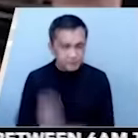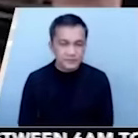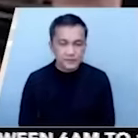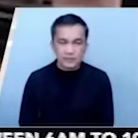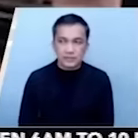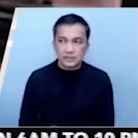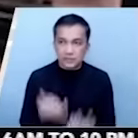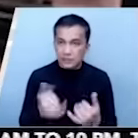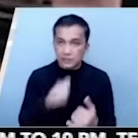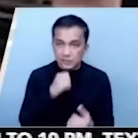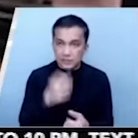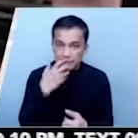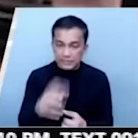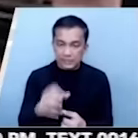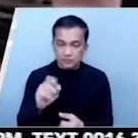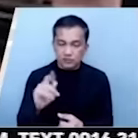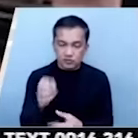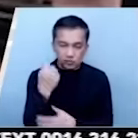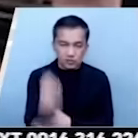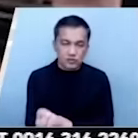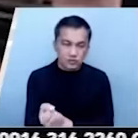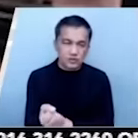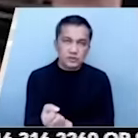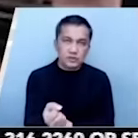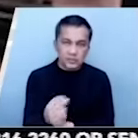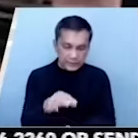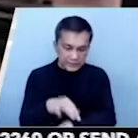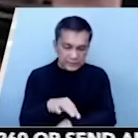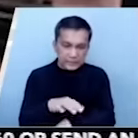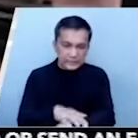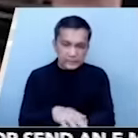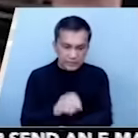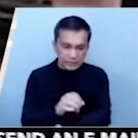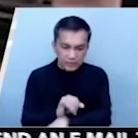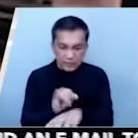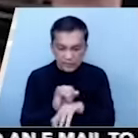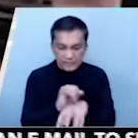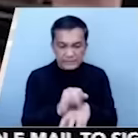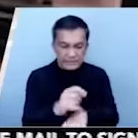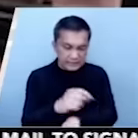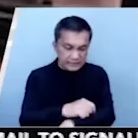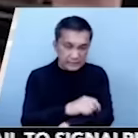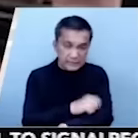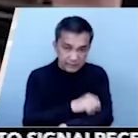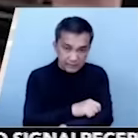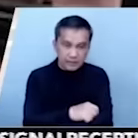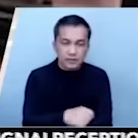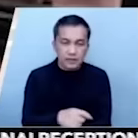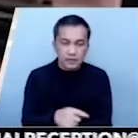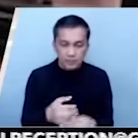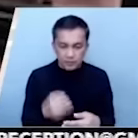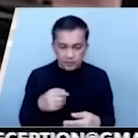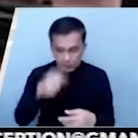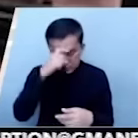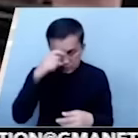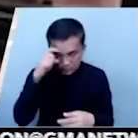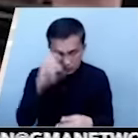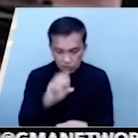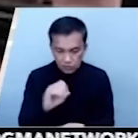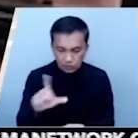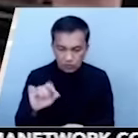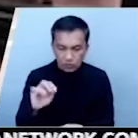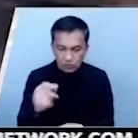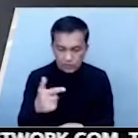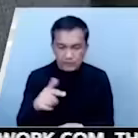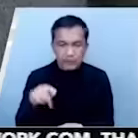tingnan, yung ticks and fleas din. So bago mag-summer, i-ready na natin yung mga kailangan natin, mga cooling pads nyo, mga ice